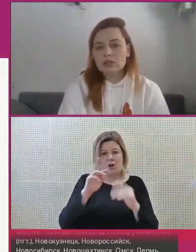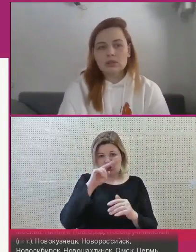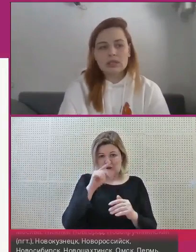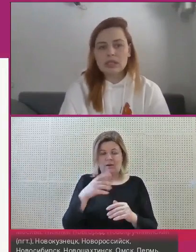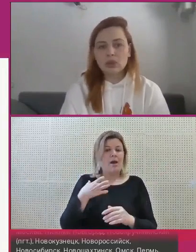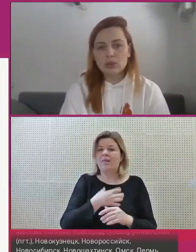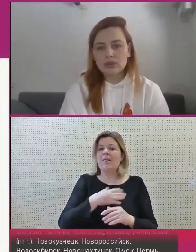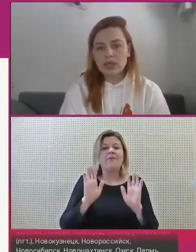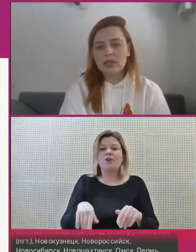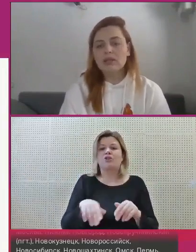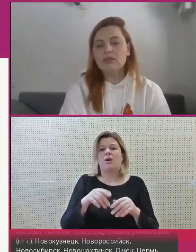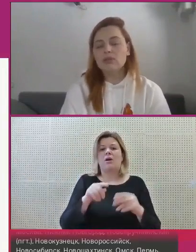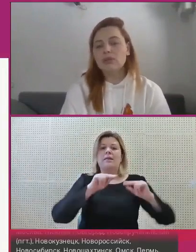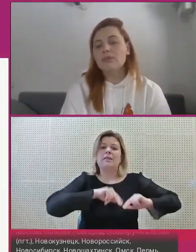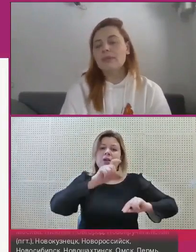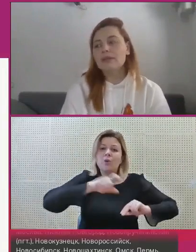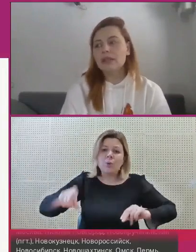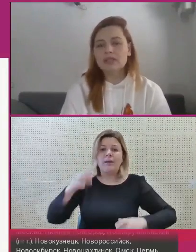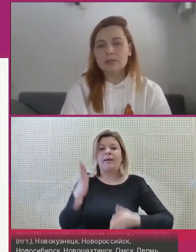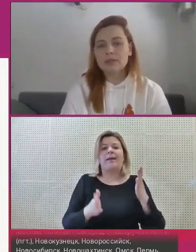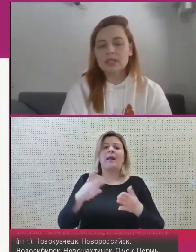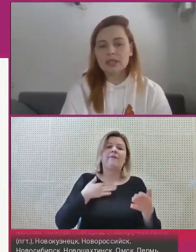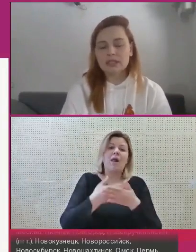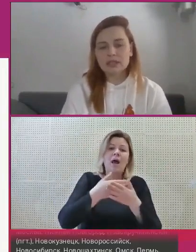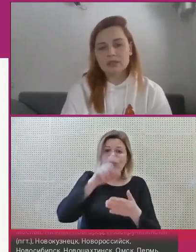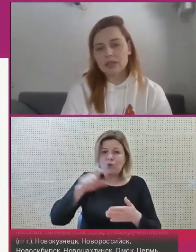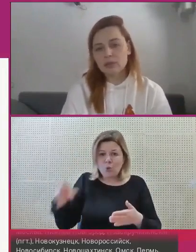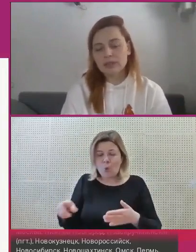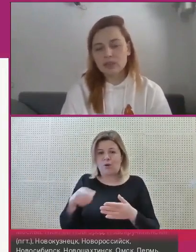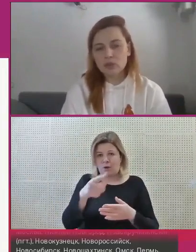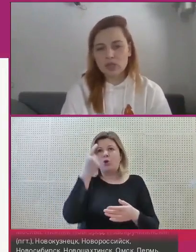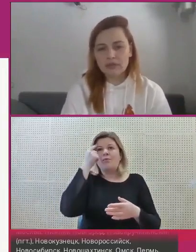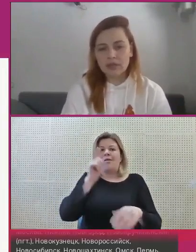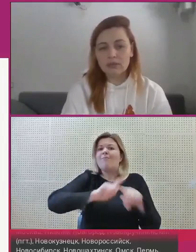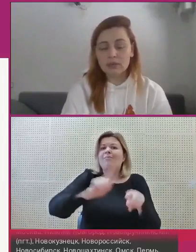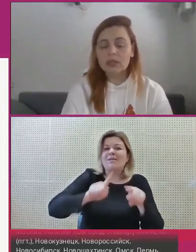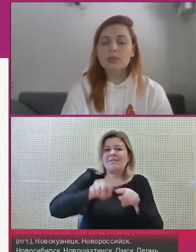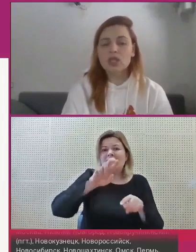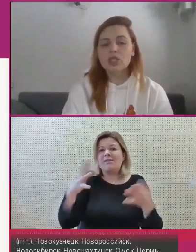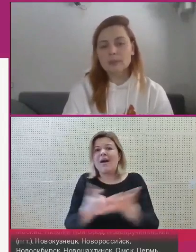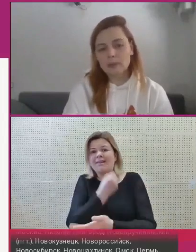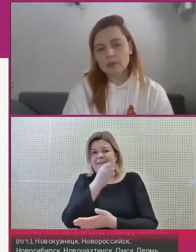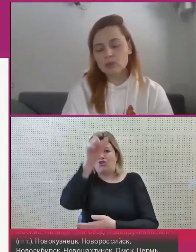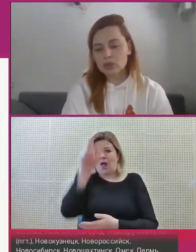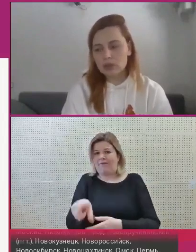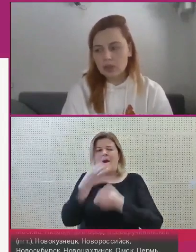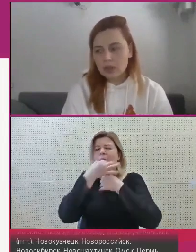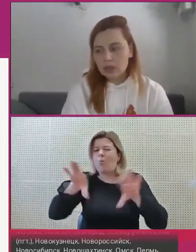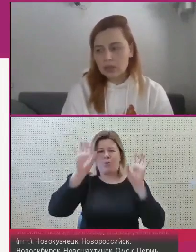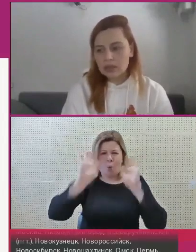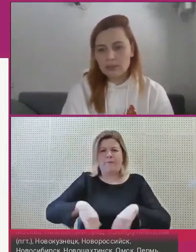это или сотрудник, да, вот. Главное дело побыстрее найти на эту позицию человека. Вот, это большая ошибка, потому